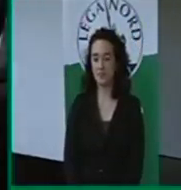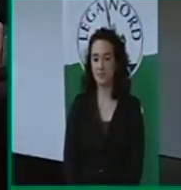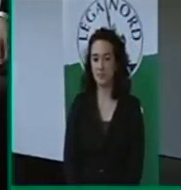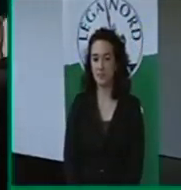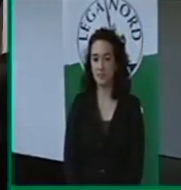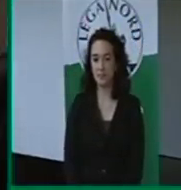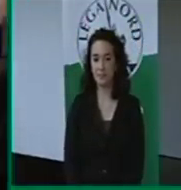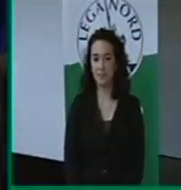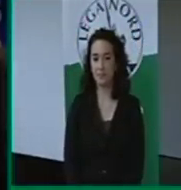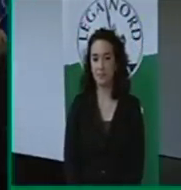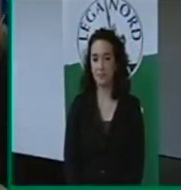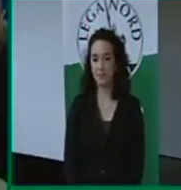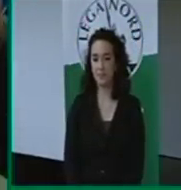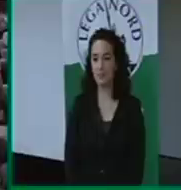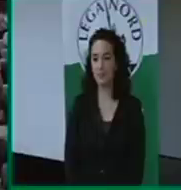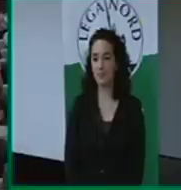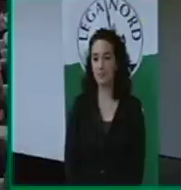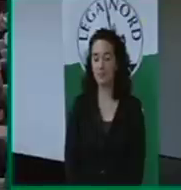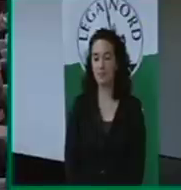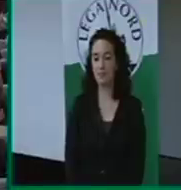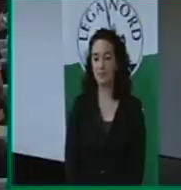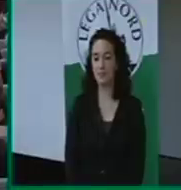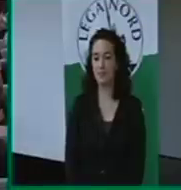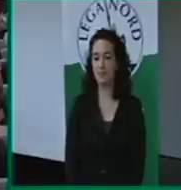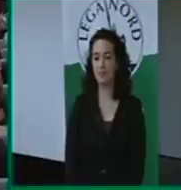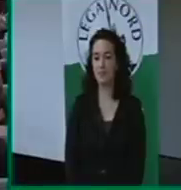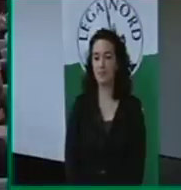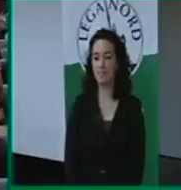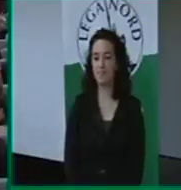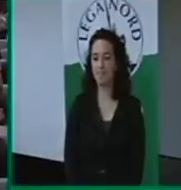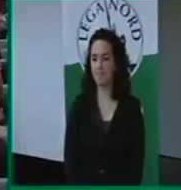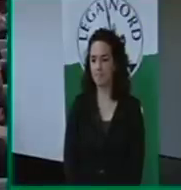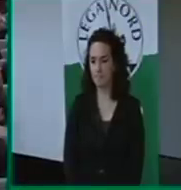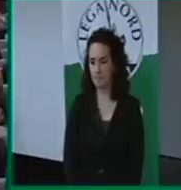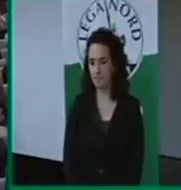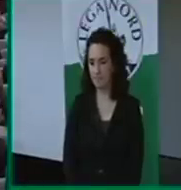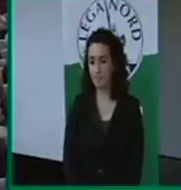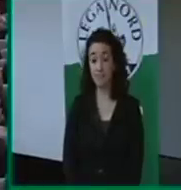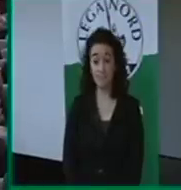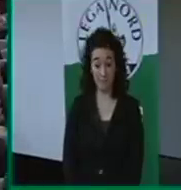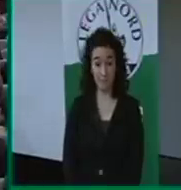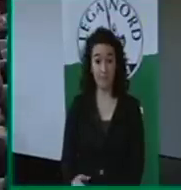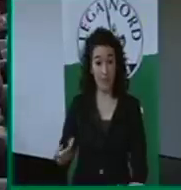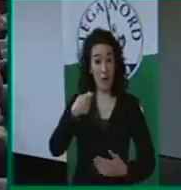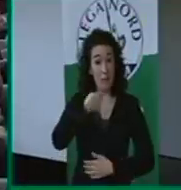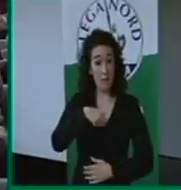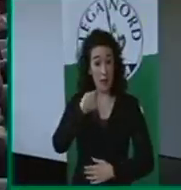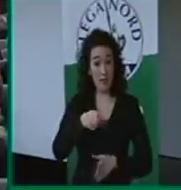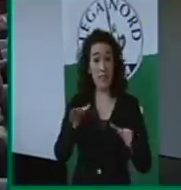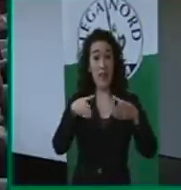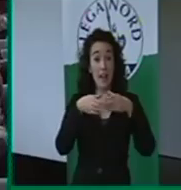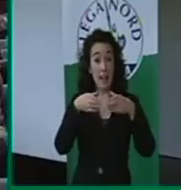davvero Ci tengo a dire al al Presidente della Camera della moda che a noi interessa